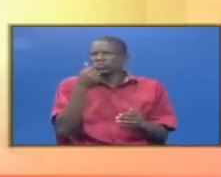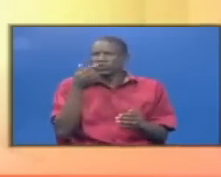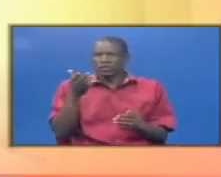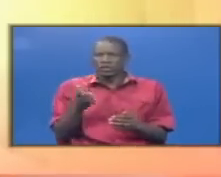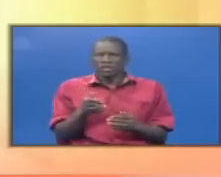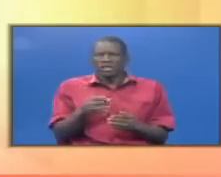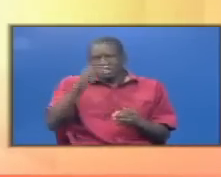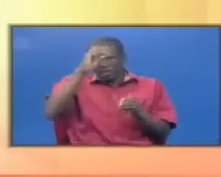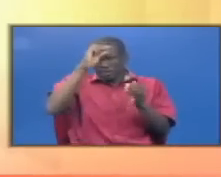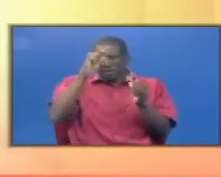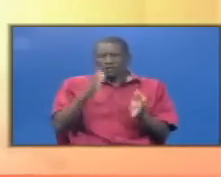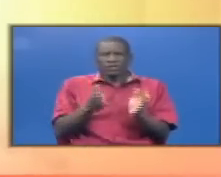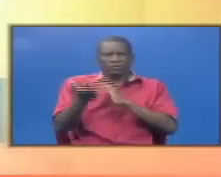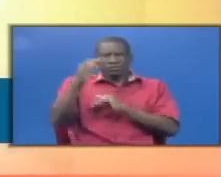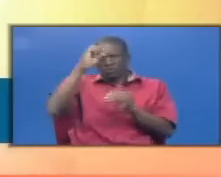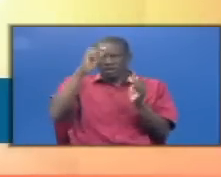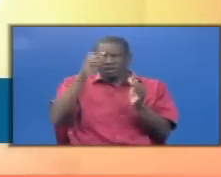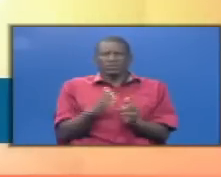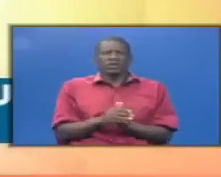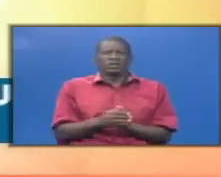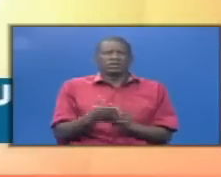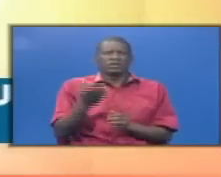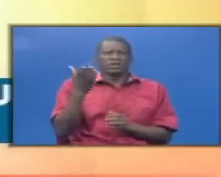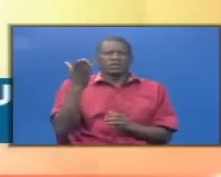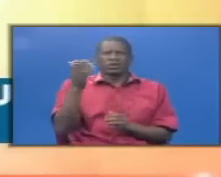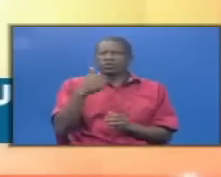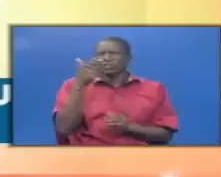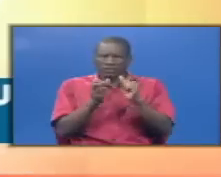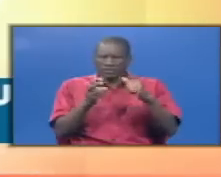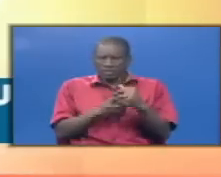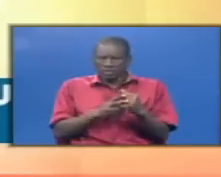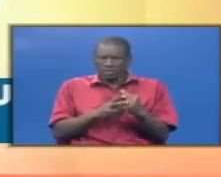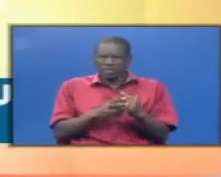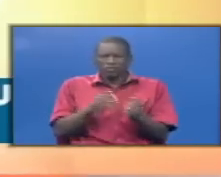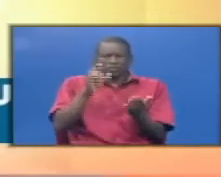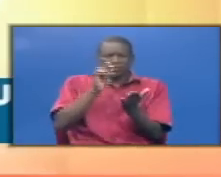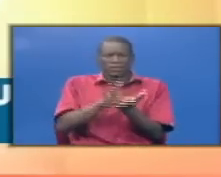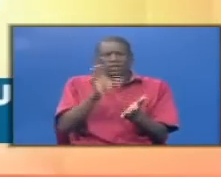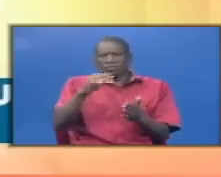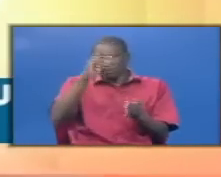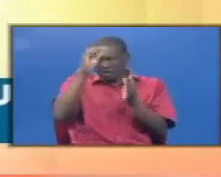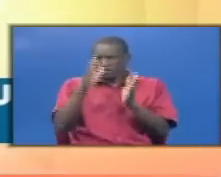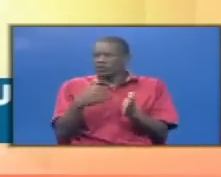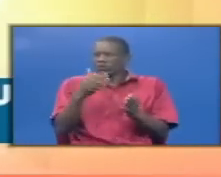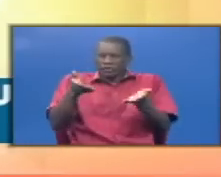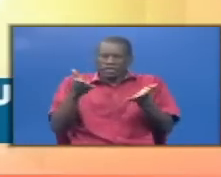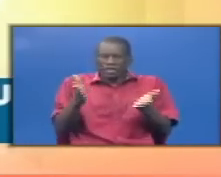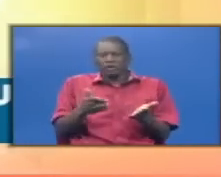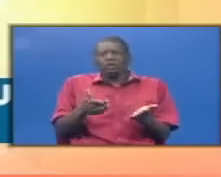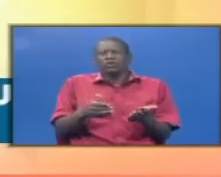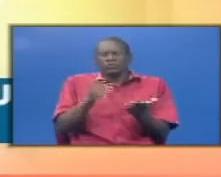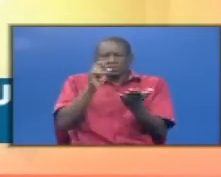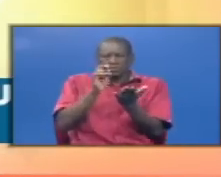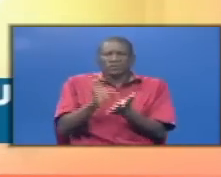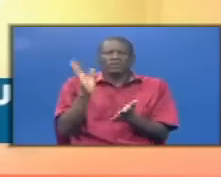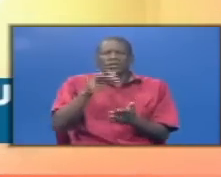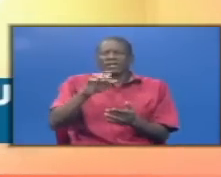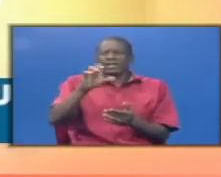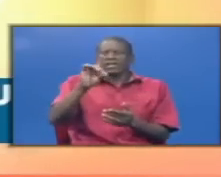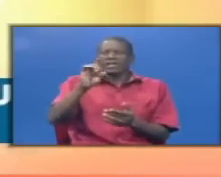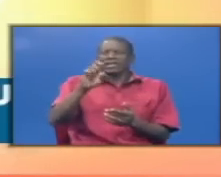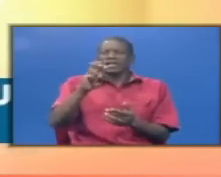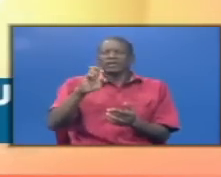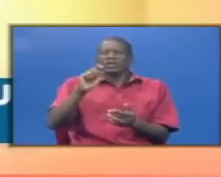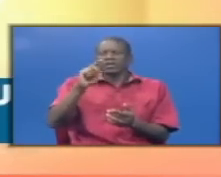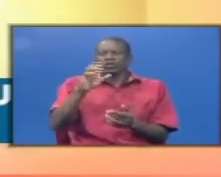Ni gavana na 17 alitemwa nje na gavana ambaye sasa anafungasha virago Nderitu Mureithi.